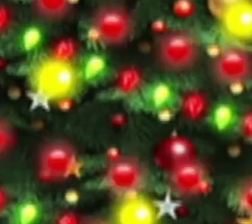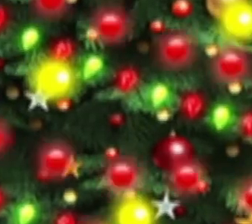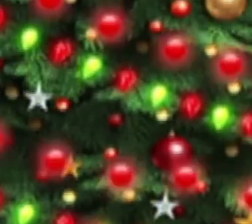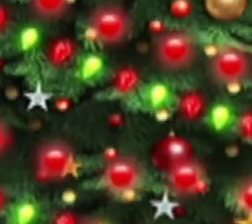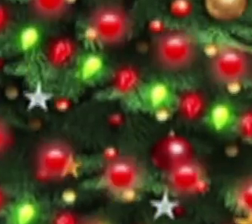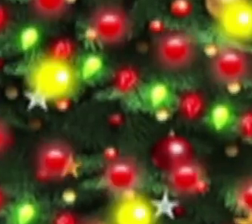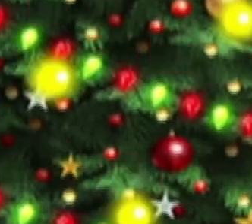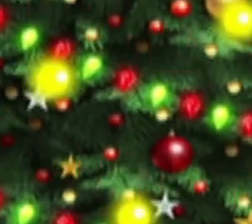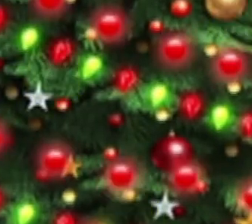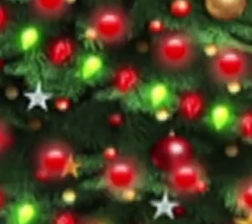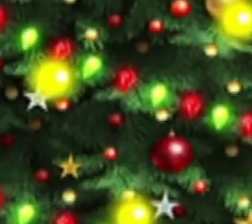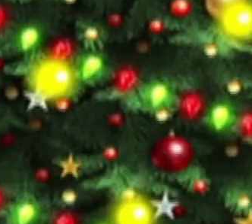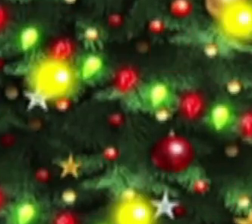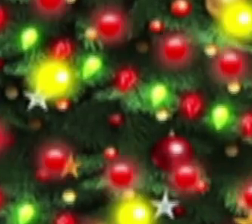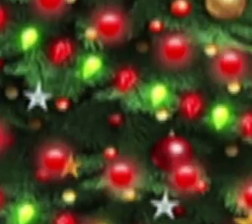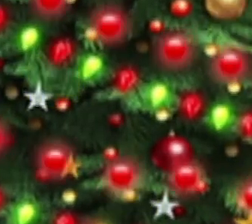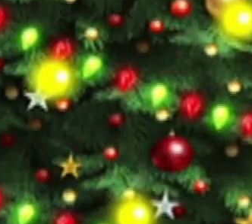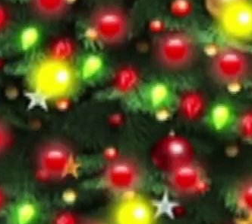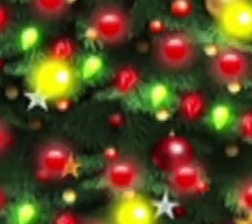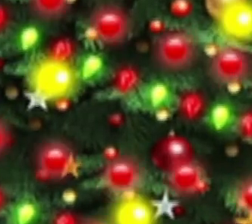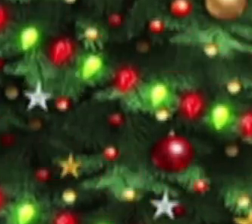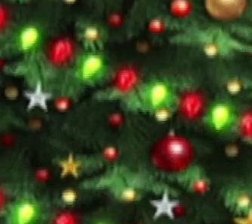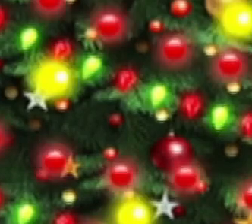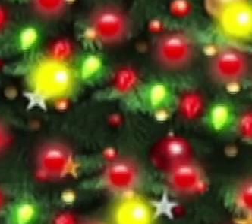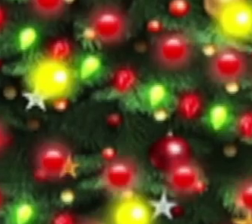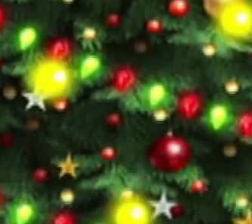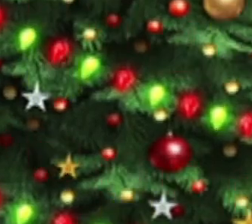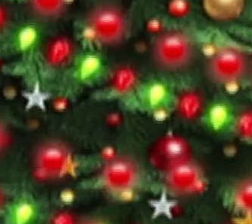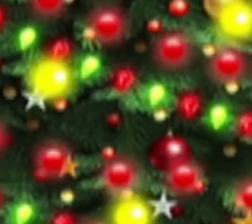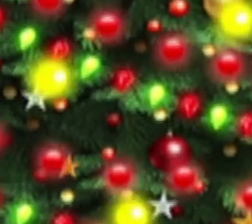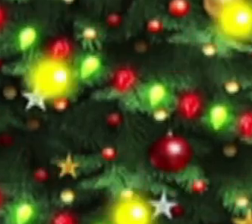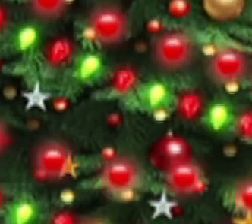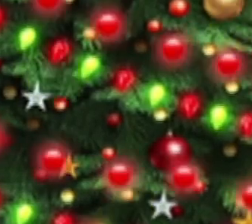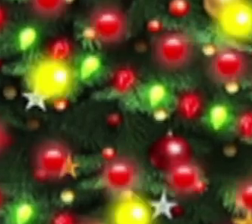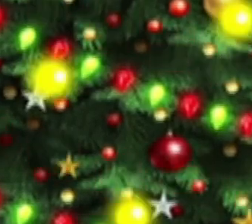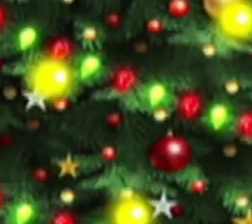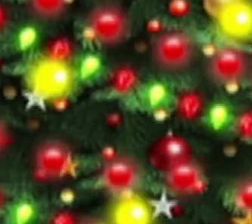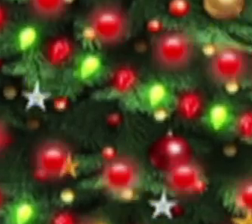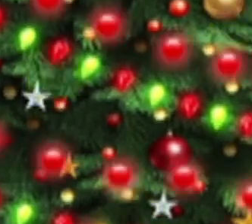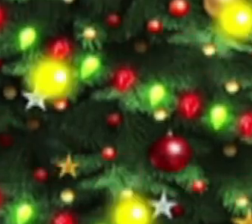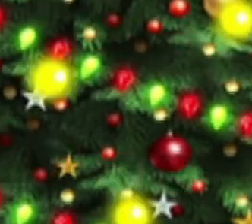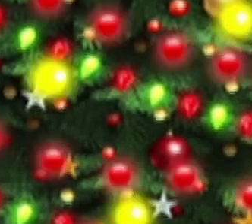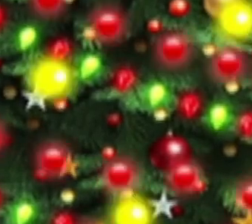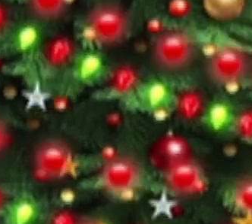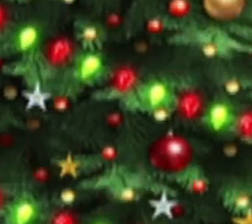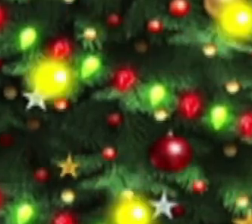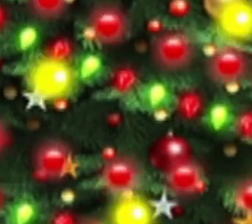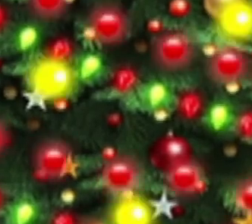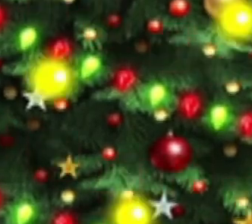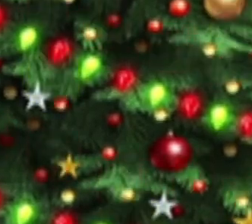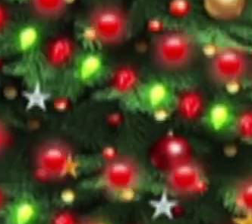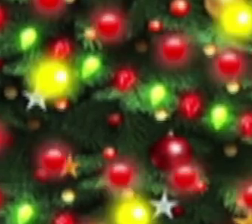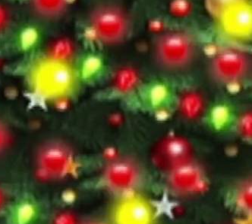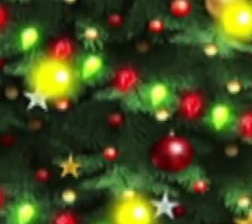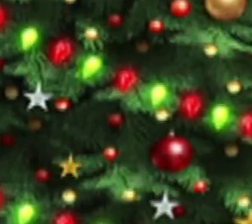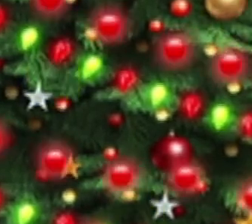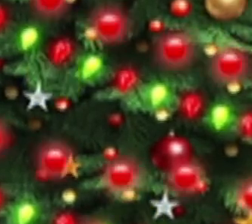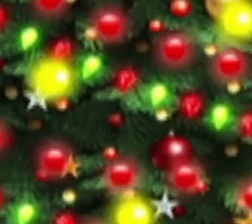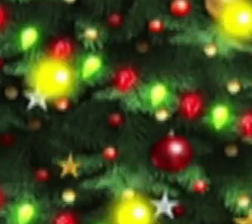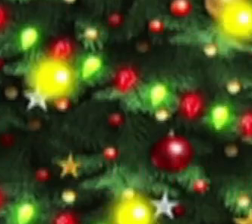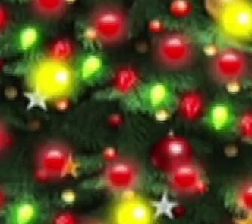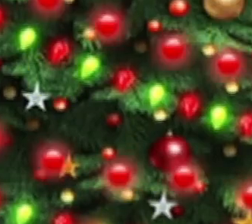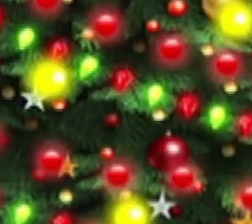may rice. Kanin! Kaya isang putahe na may kanin na, may ulam pa ang